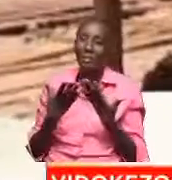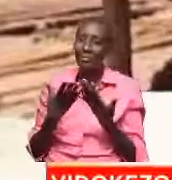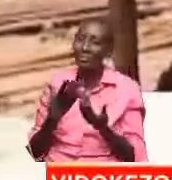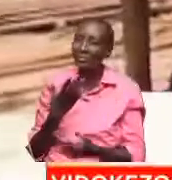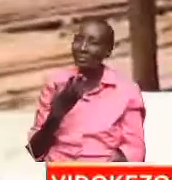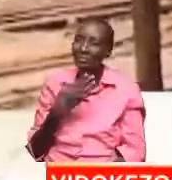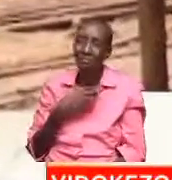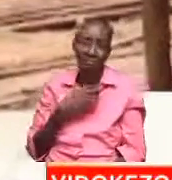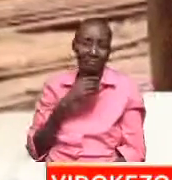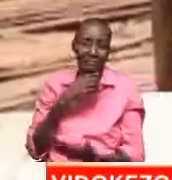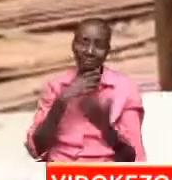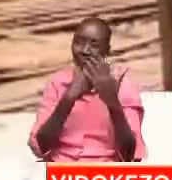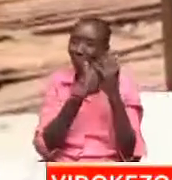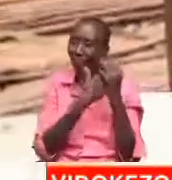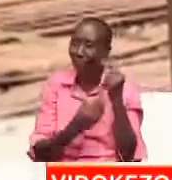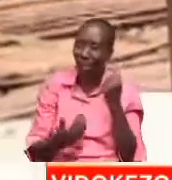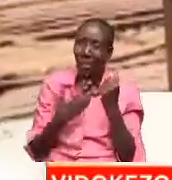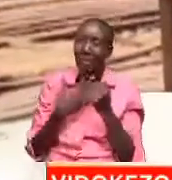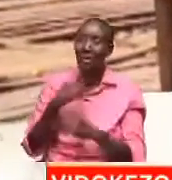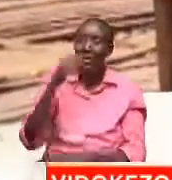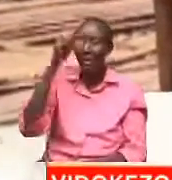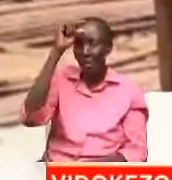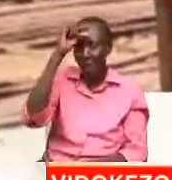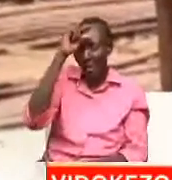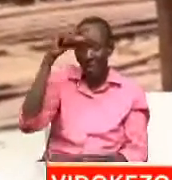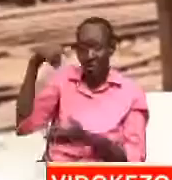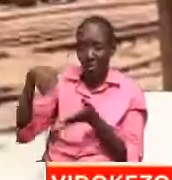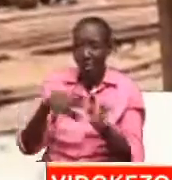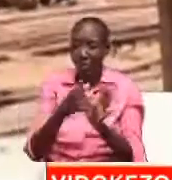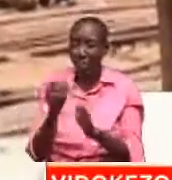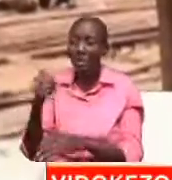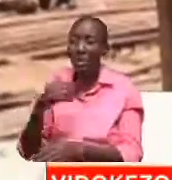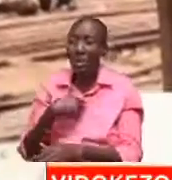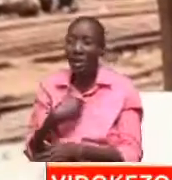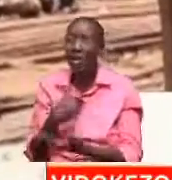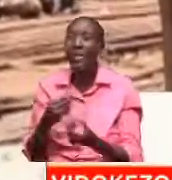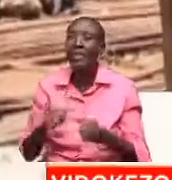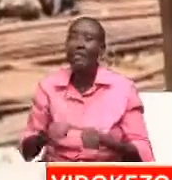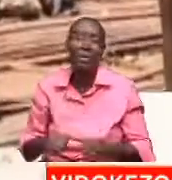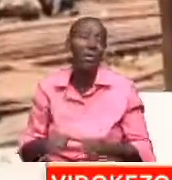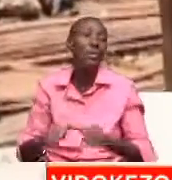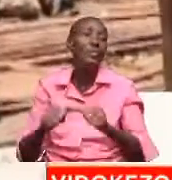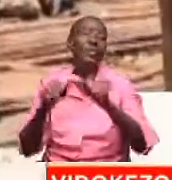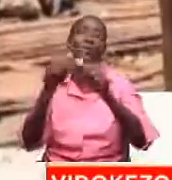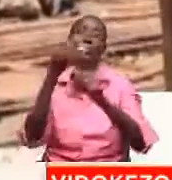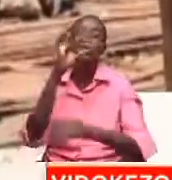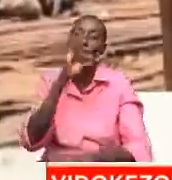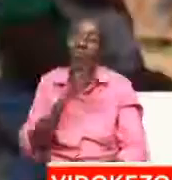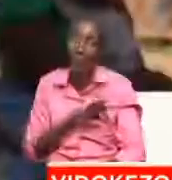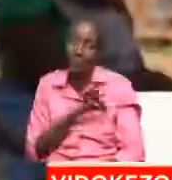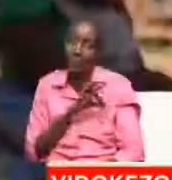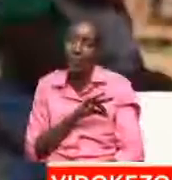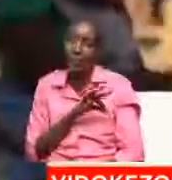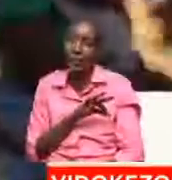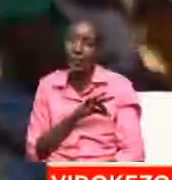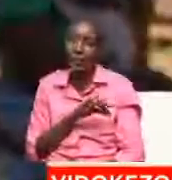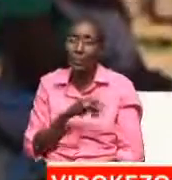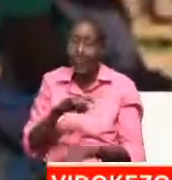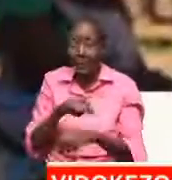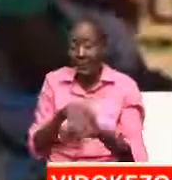huku wakitaka serikali iwape njia mbadala ambayo kwayo watapata mapato ya kila siku. Kulingana na vile kuiko saa